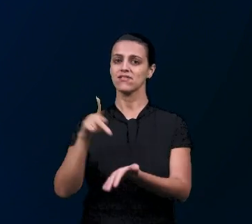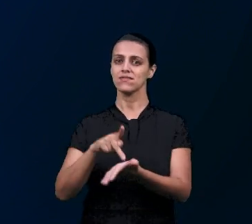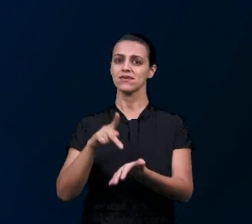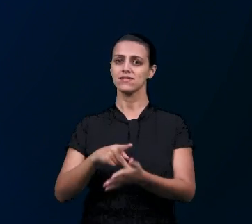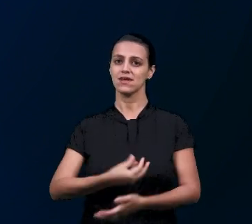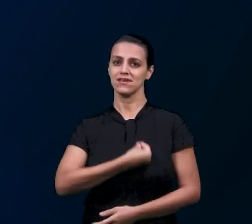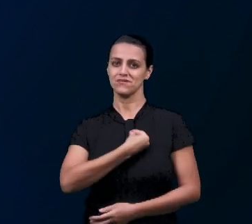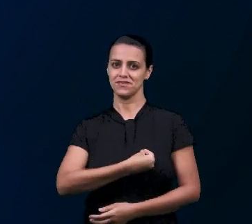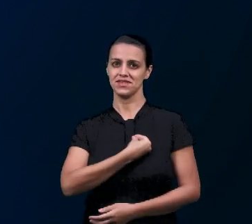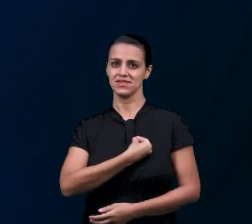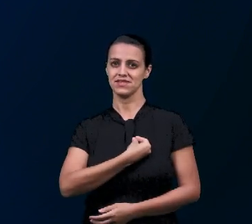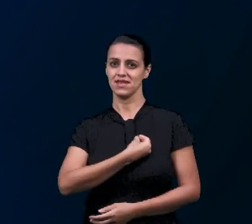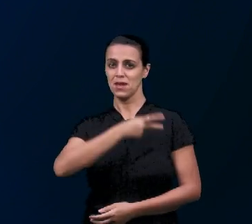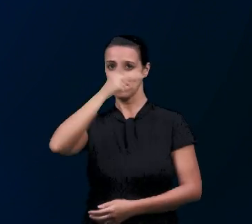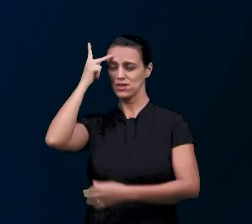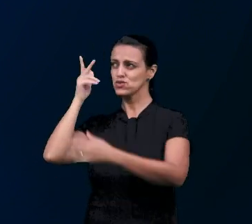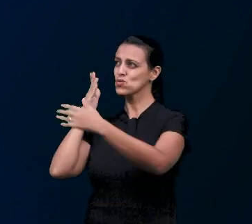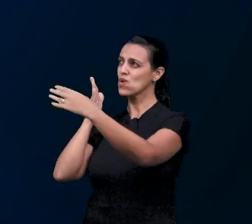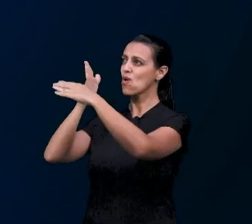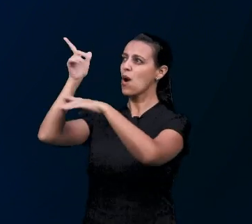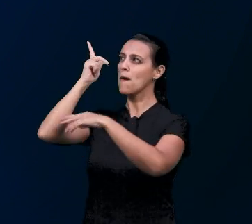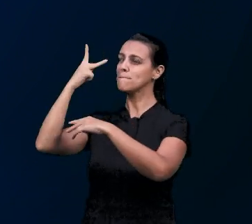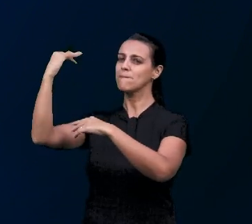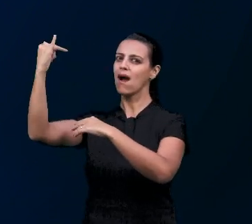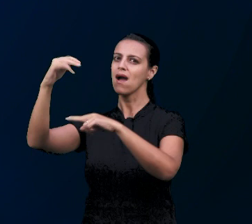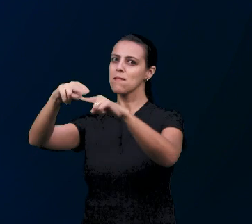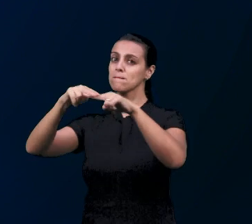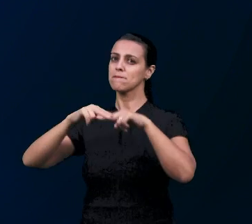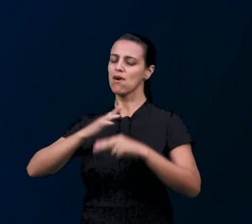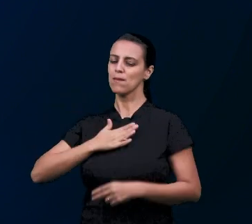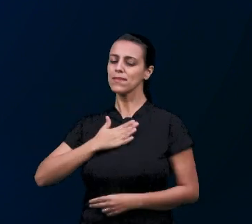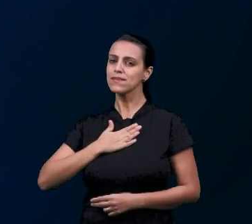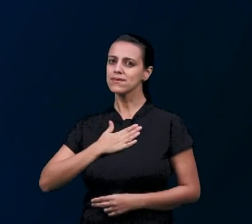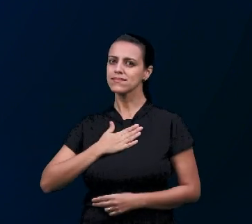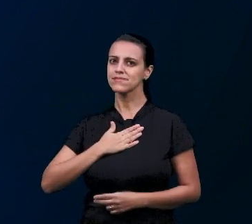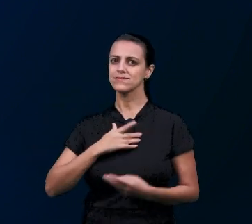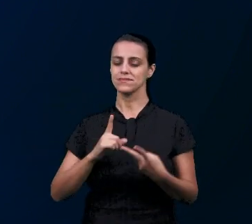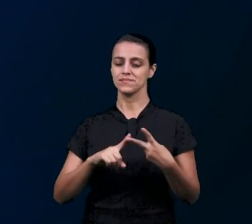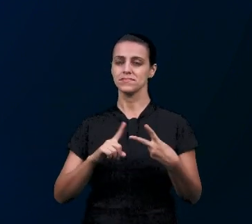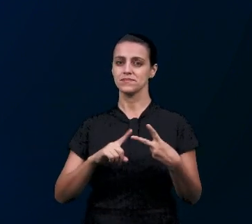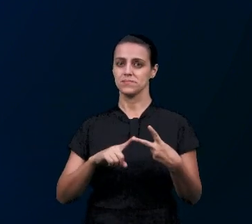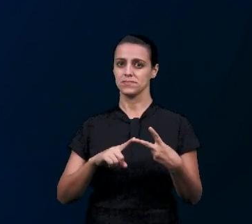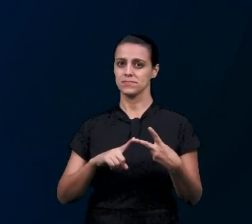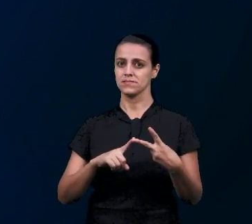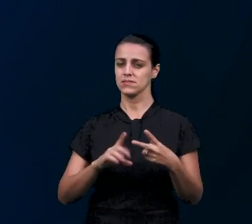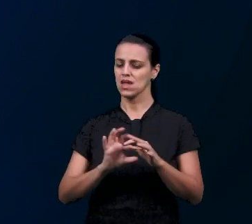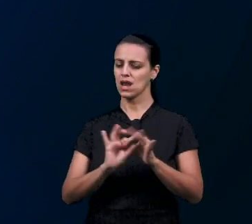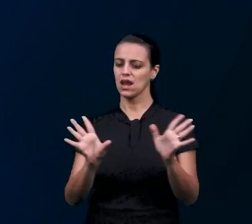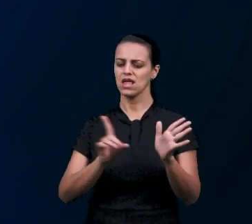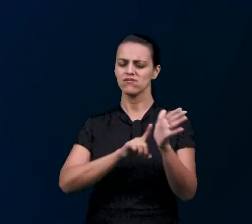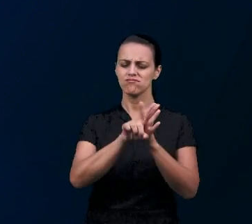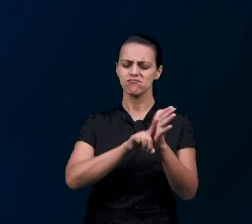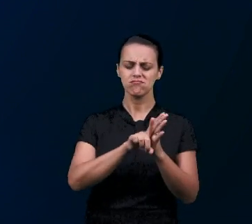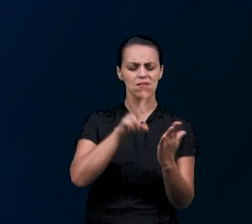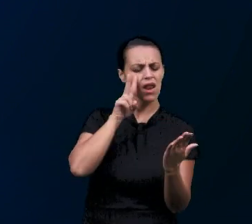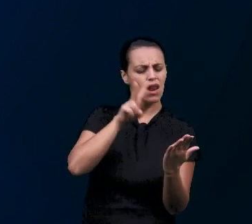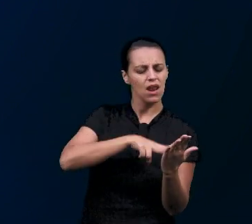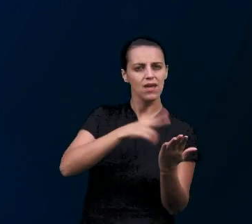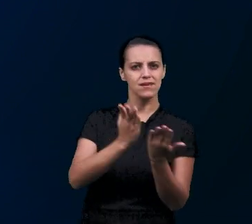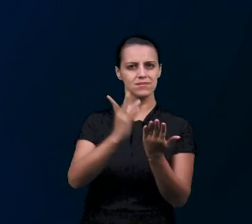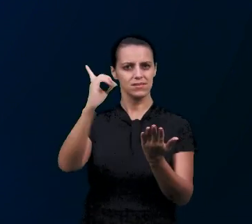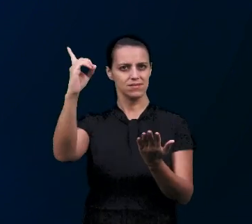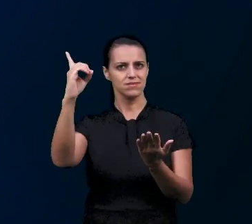et personne ne vient au Père sinon par moi. » Le deuxième principe, c'est le libre examen des